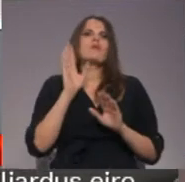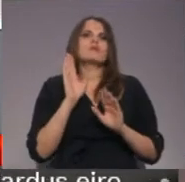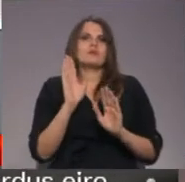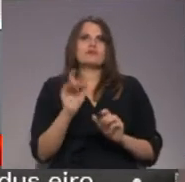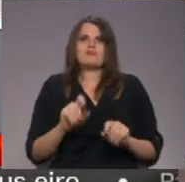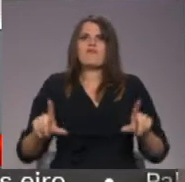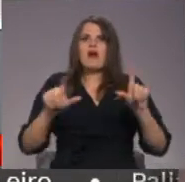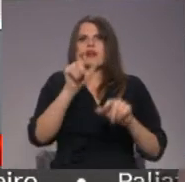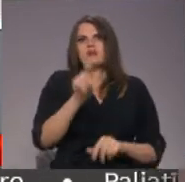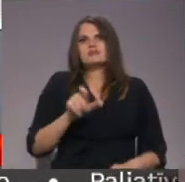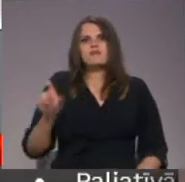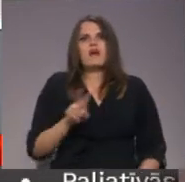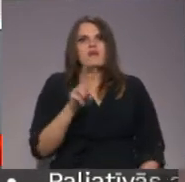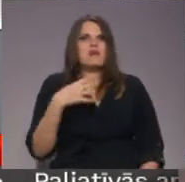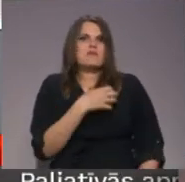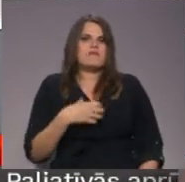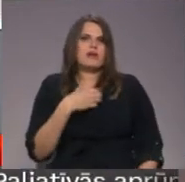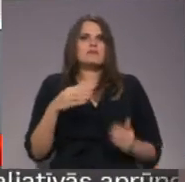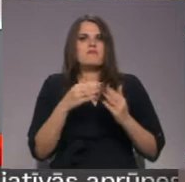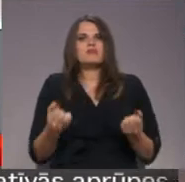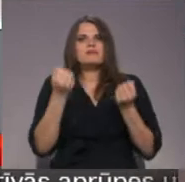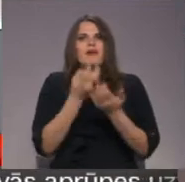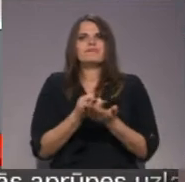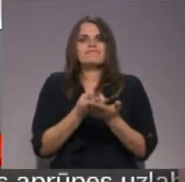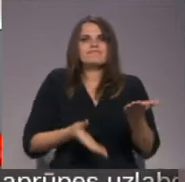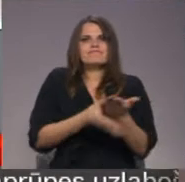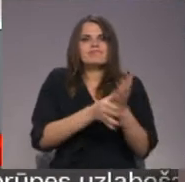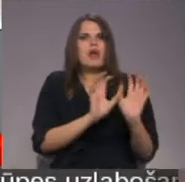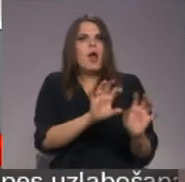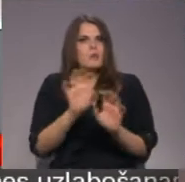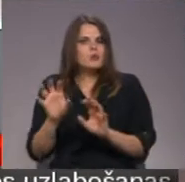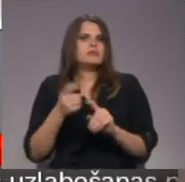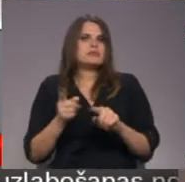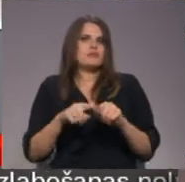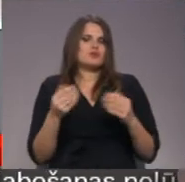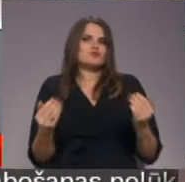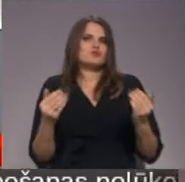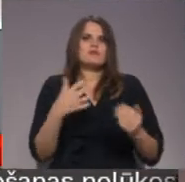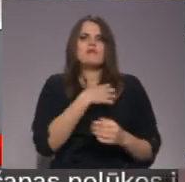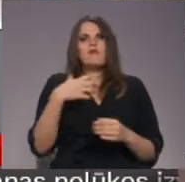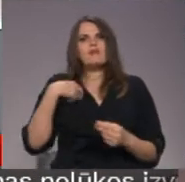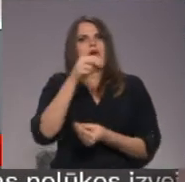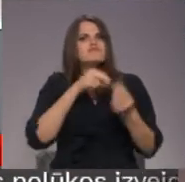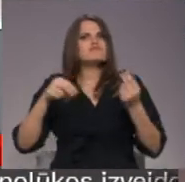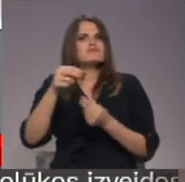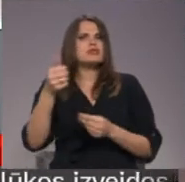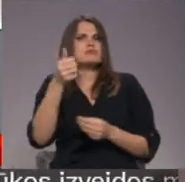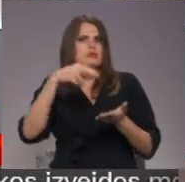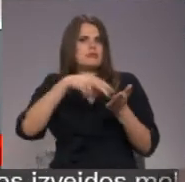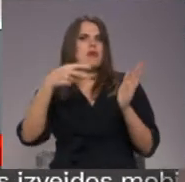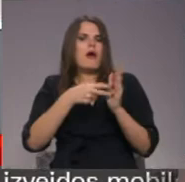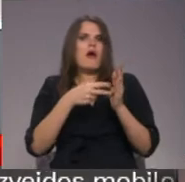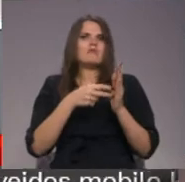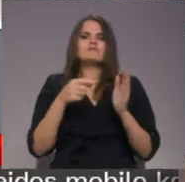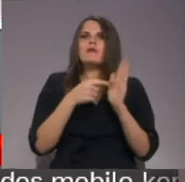palielināsies to cilvēku skaits, kuriem būs vajadzīga paliatīvā aprūpe. Un šodien valdībā izskatīts īpašs plāns, kurā iezīmētas galvenās